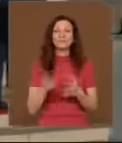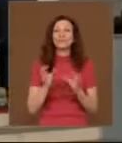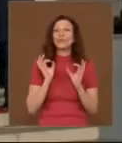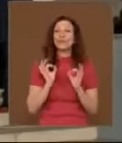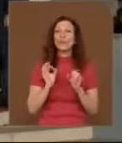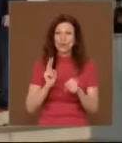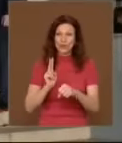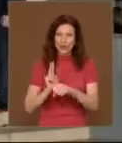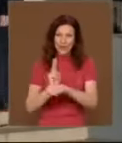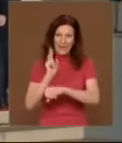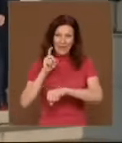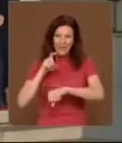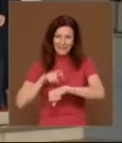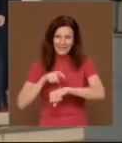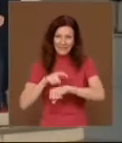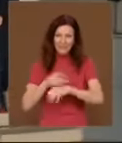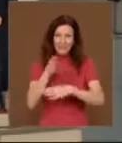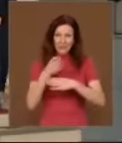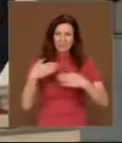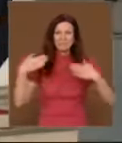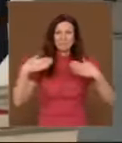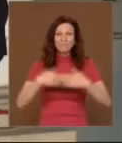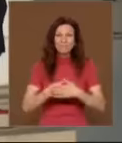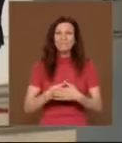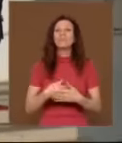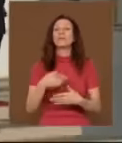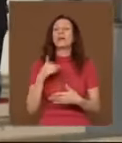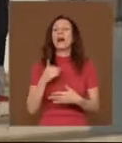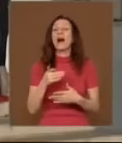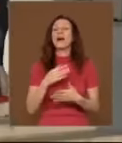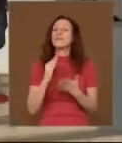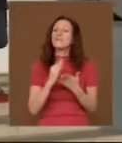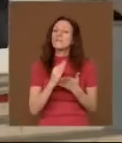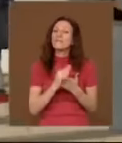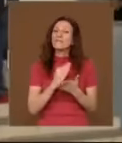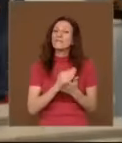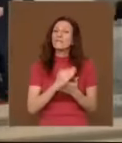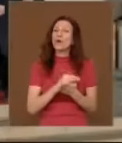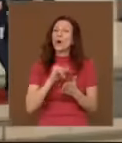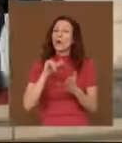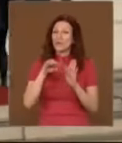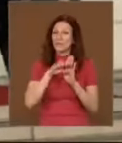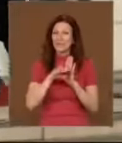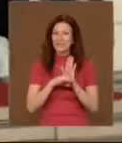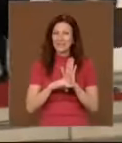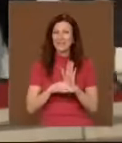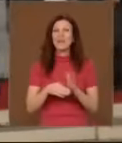точно в 12 часа, според установения богослужебен типик, устав,